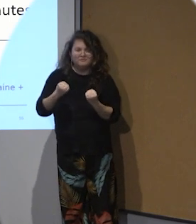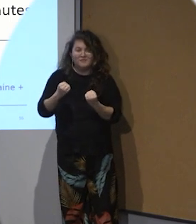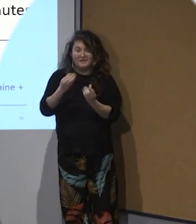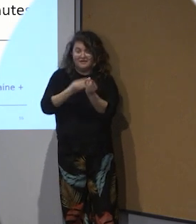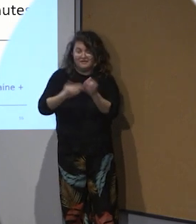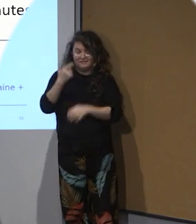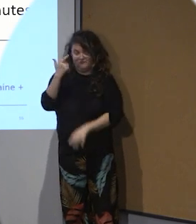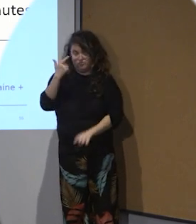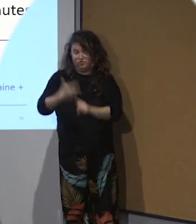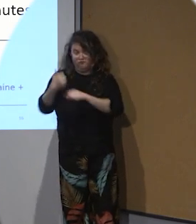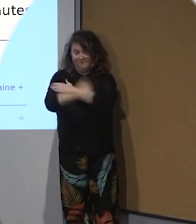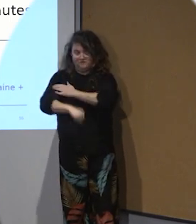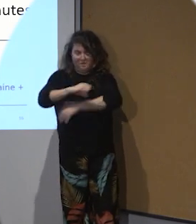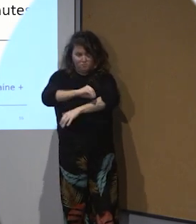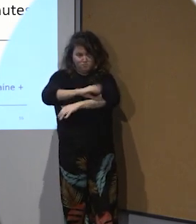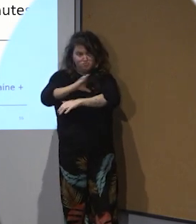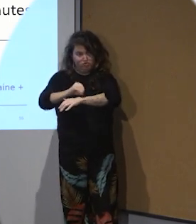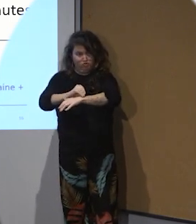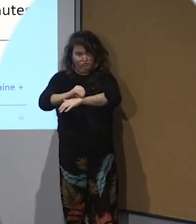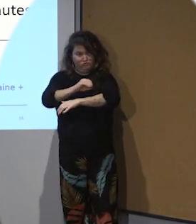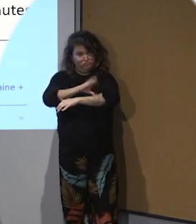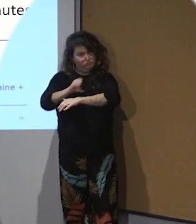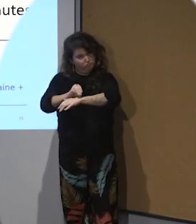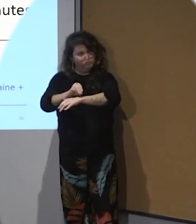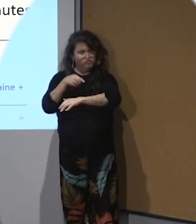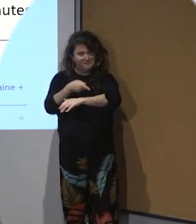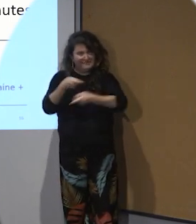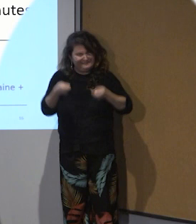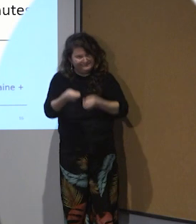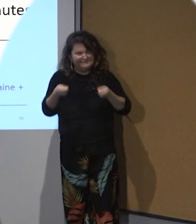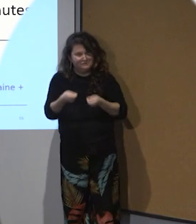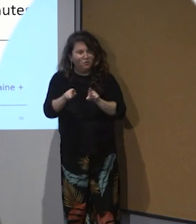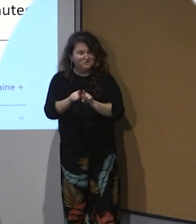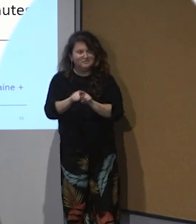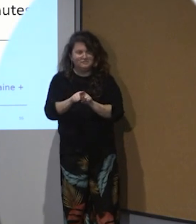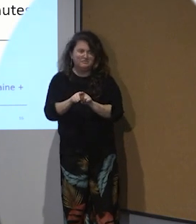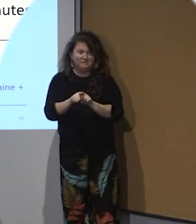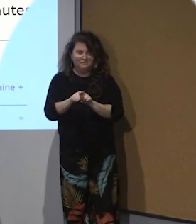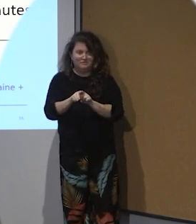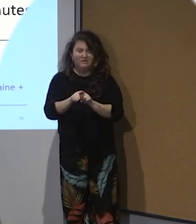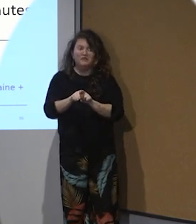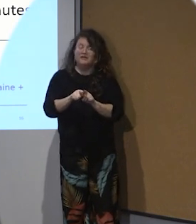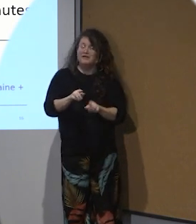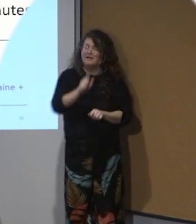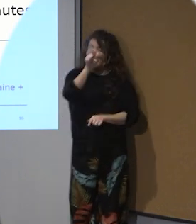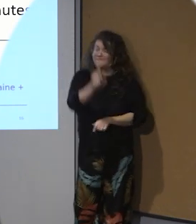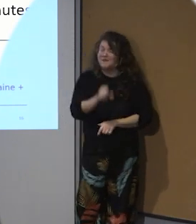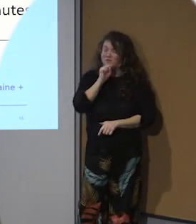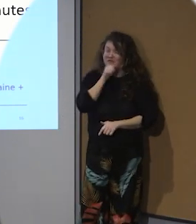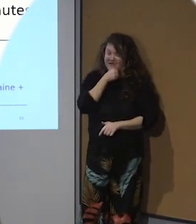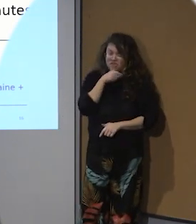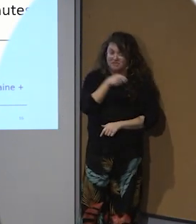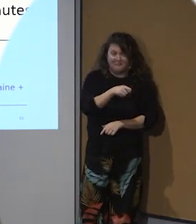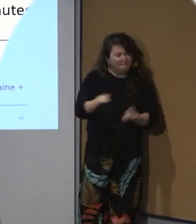semaine. Pour la personne un peu plus âgée, c'est la même chose, mais il faut travailler aussi l'équilibre. Et s'il n'y